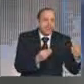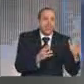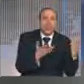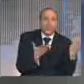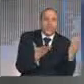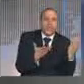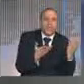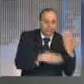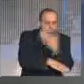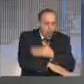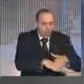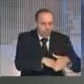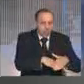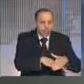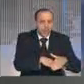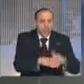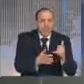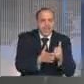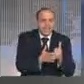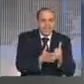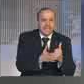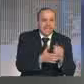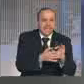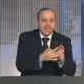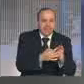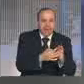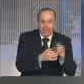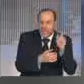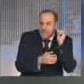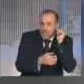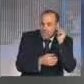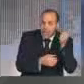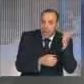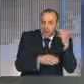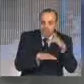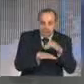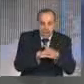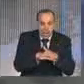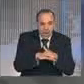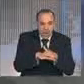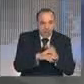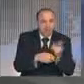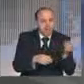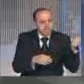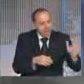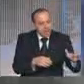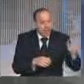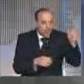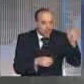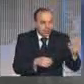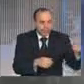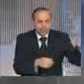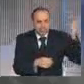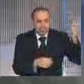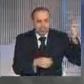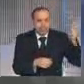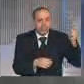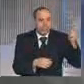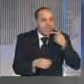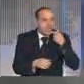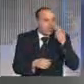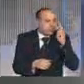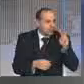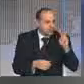المعبر الحدودي ببو شبكه من معتمديه فريانه ليله البارحه ادت الى مقتل شخص بطلق ناري